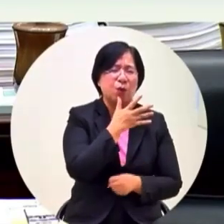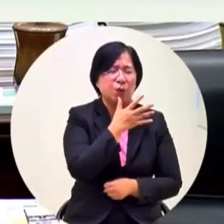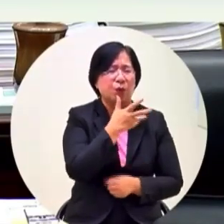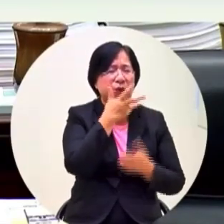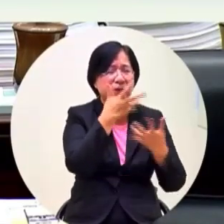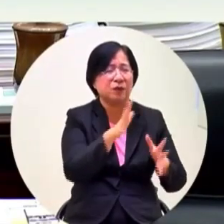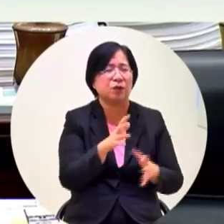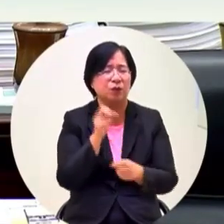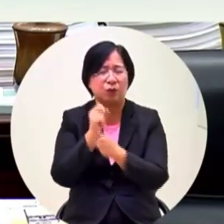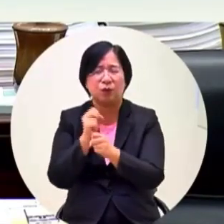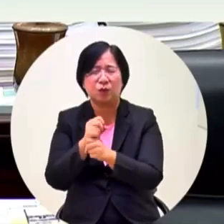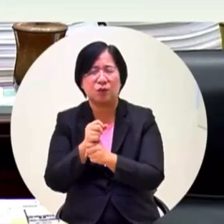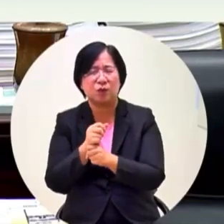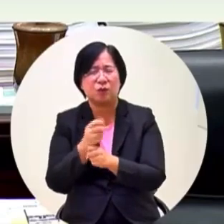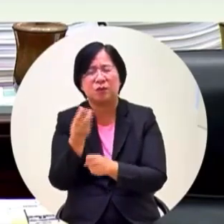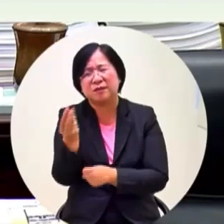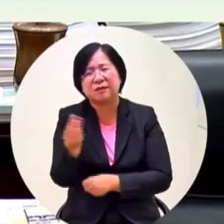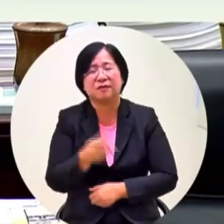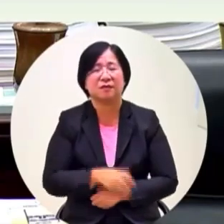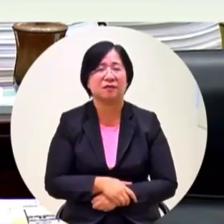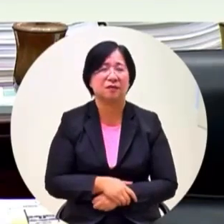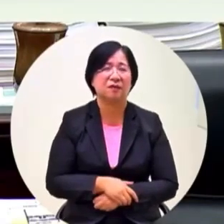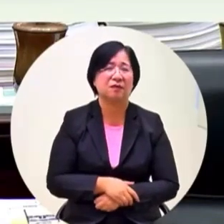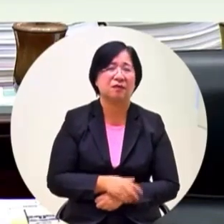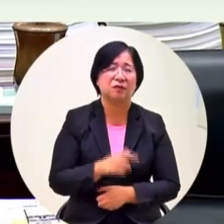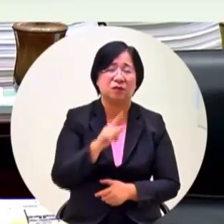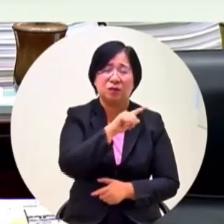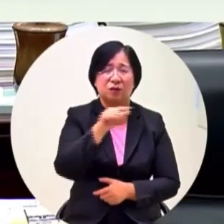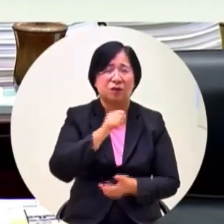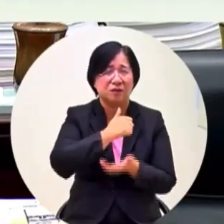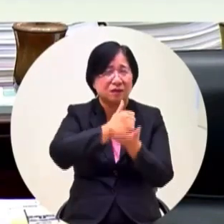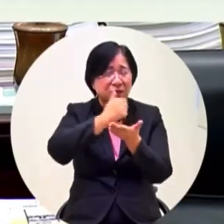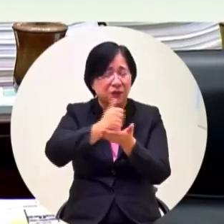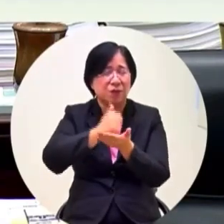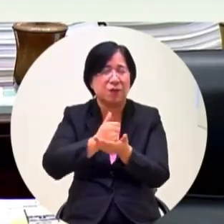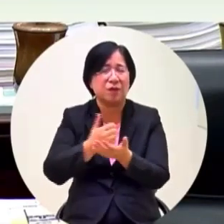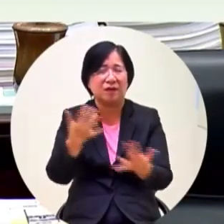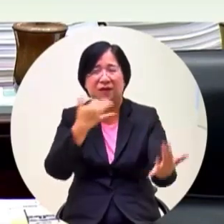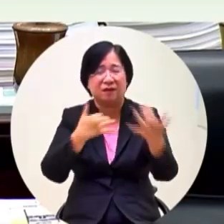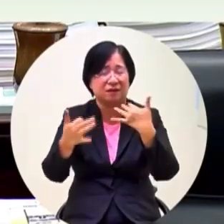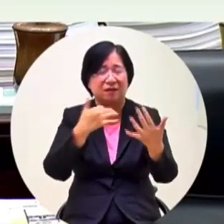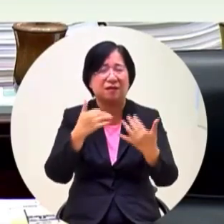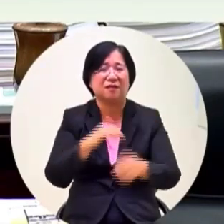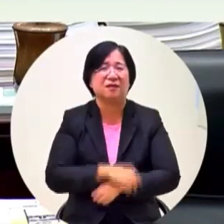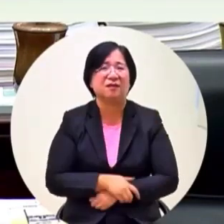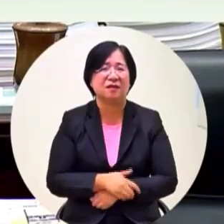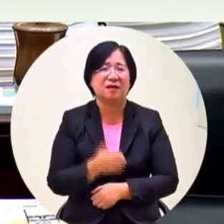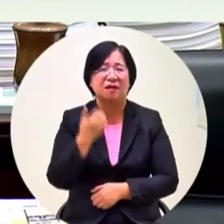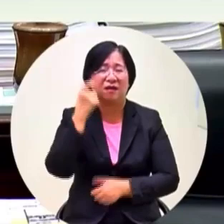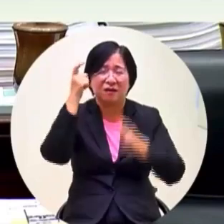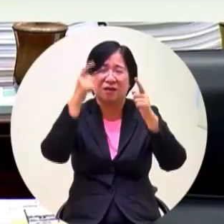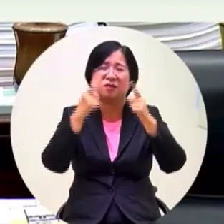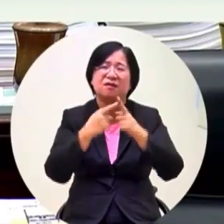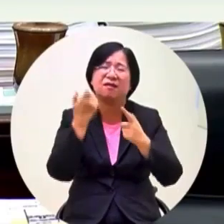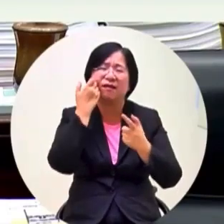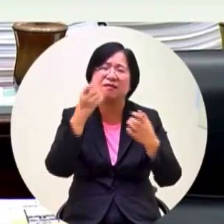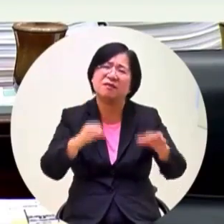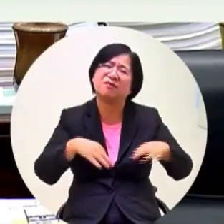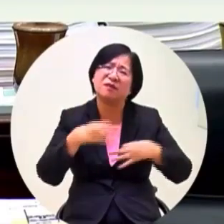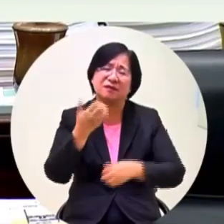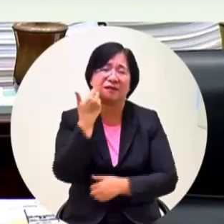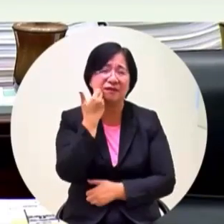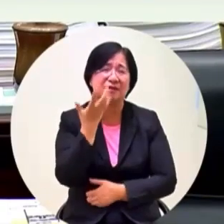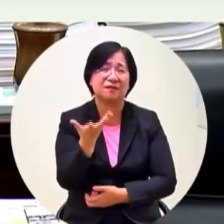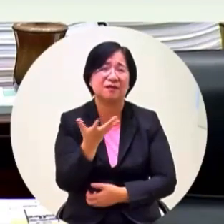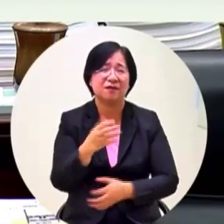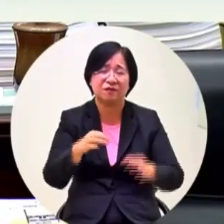货出得去，人进得来啦，高雄发大财。现在高雄人谁发大财？高雄人发大财了吗？